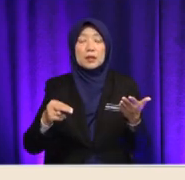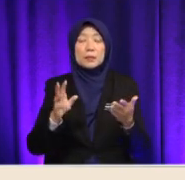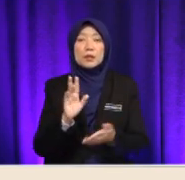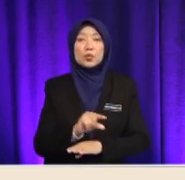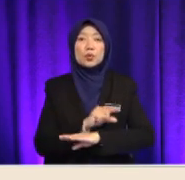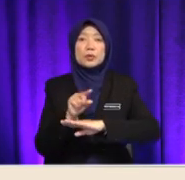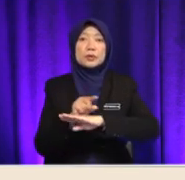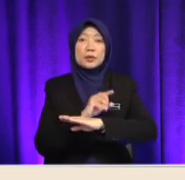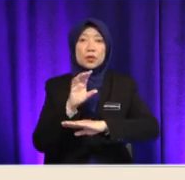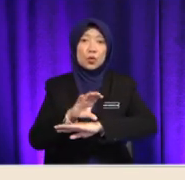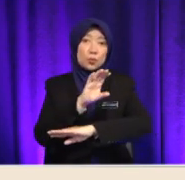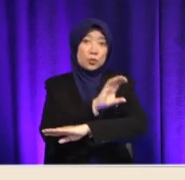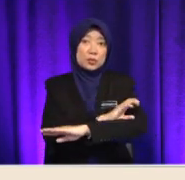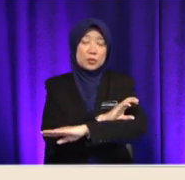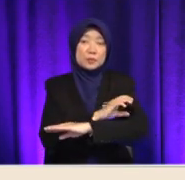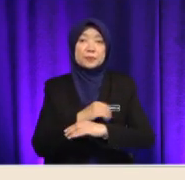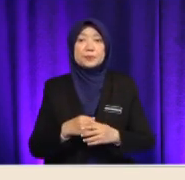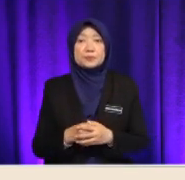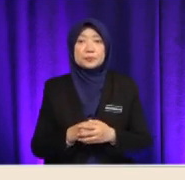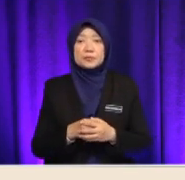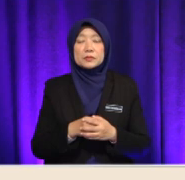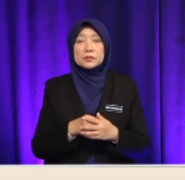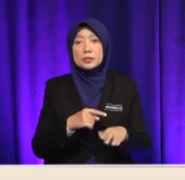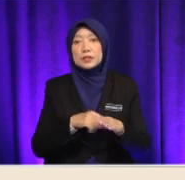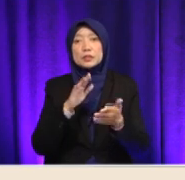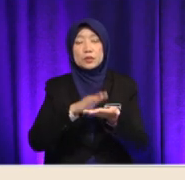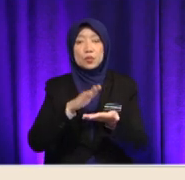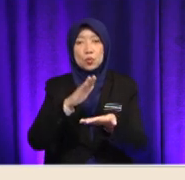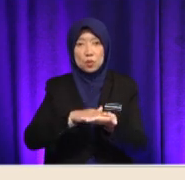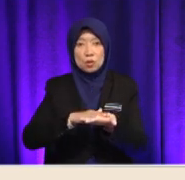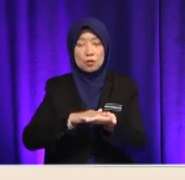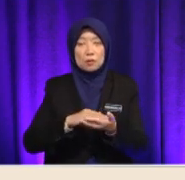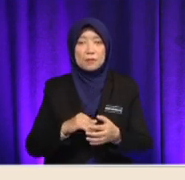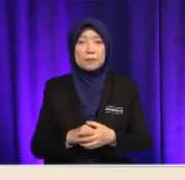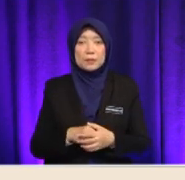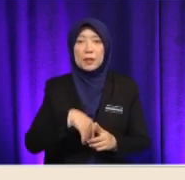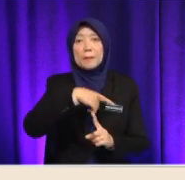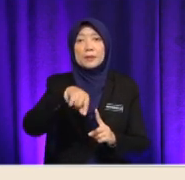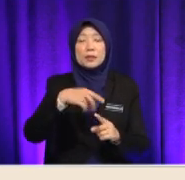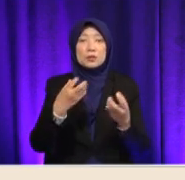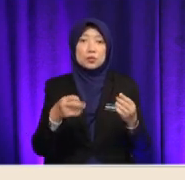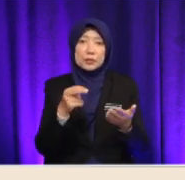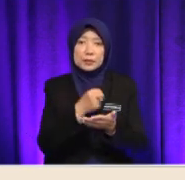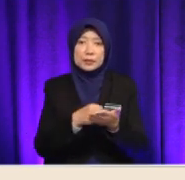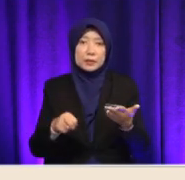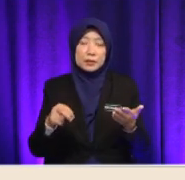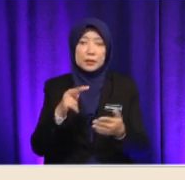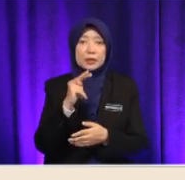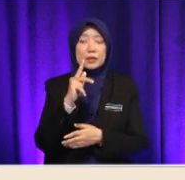ataupun PSI yang kita bekal di sekolah lah oke kemudian bila ada menilai komposisi